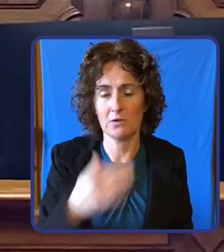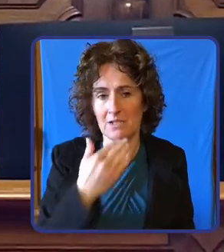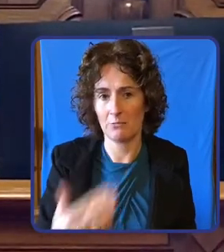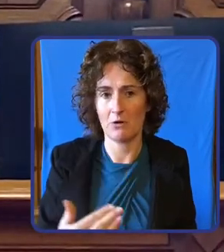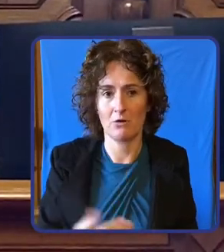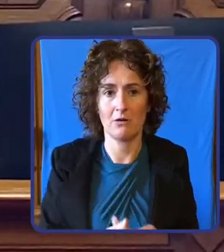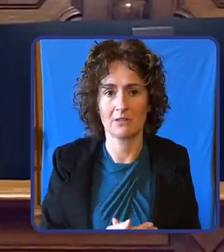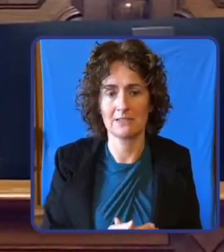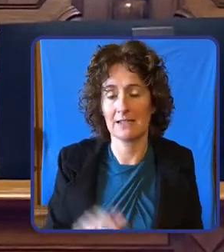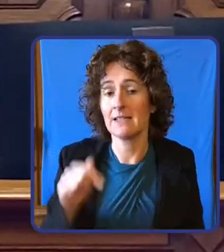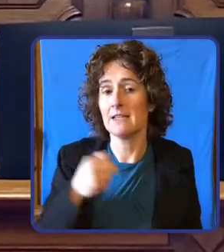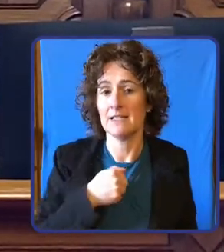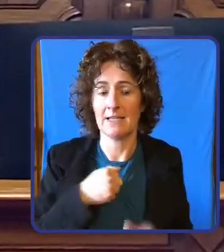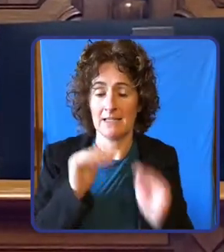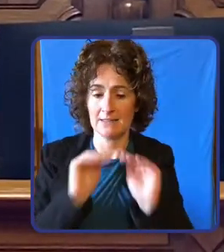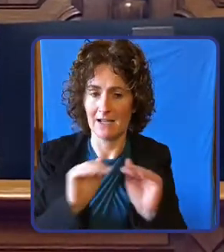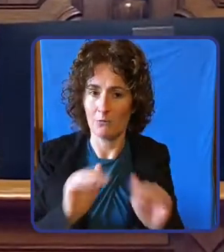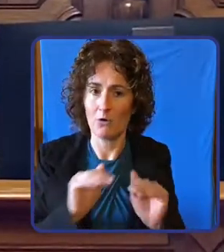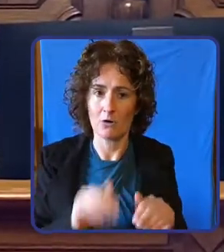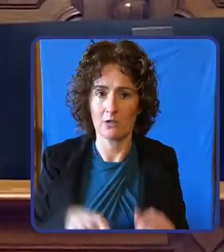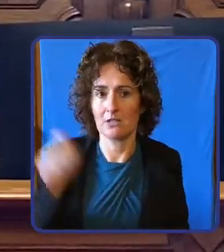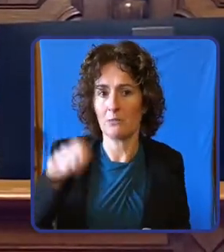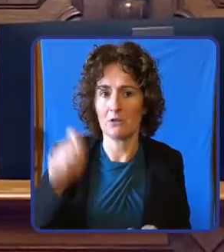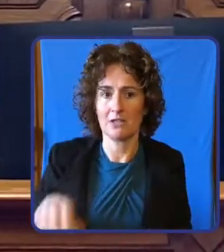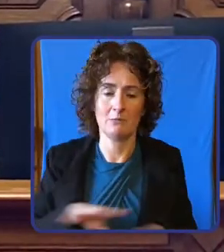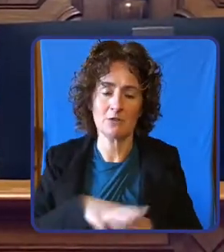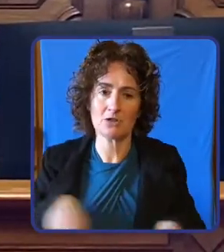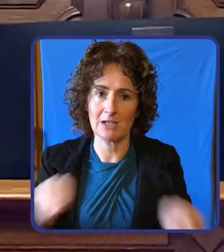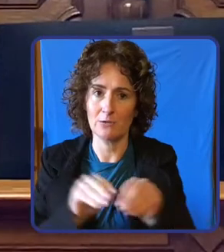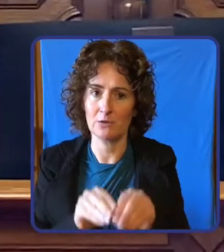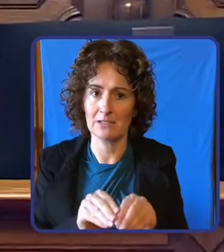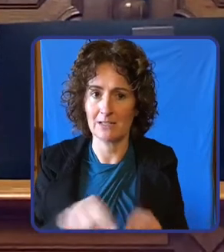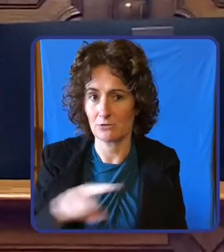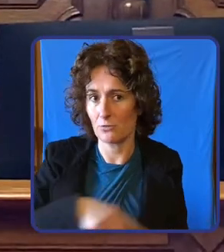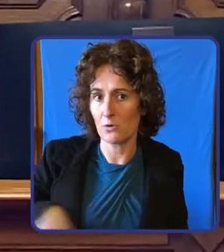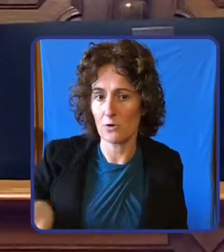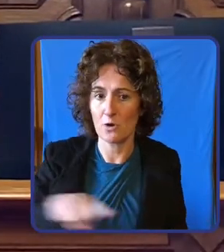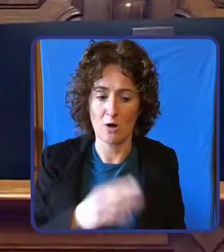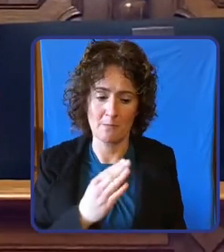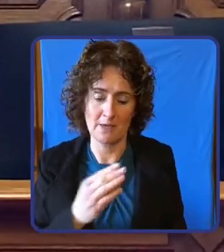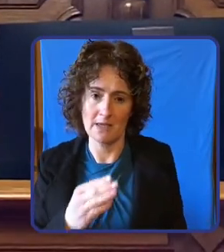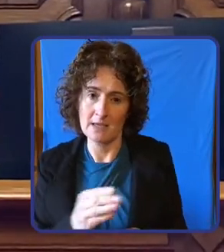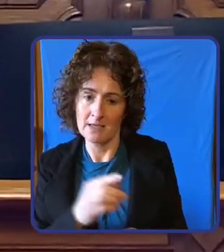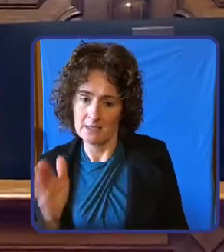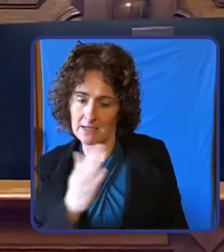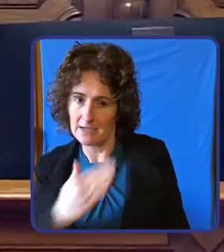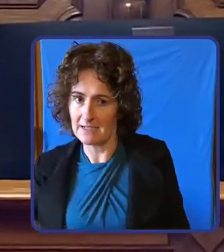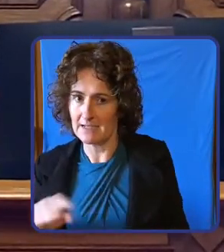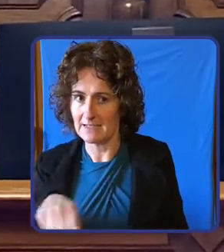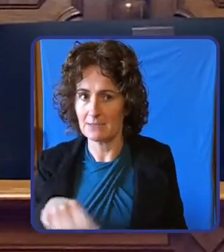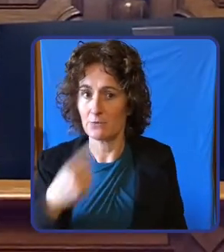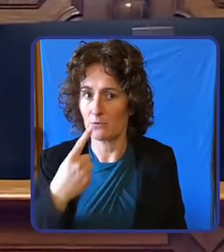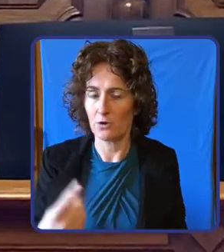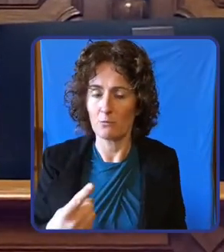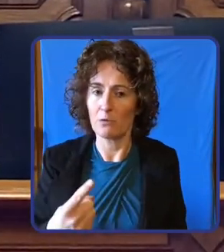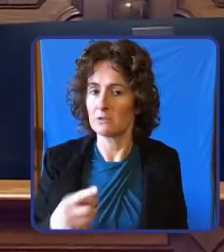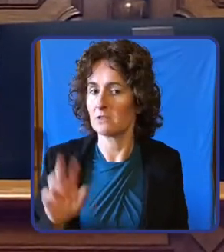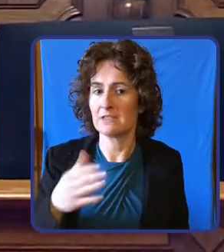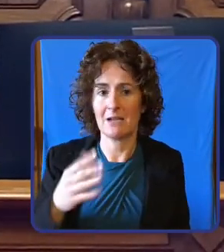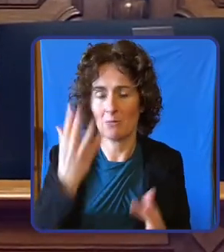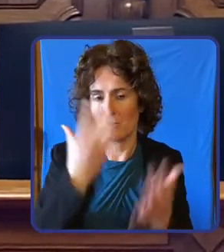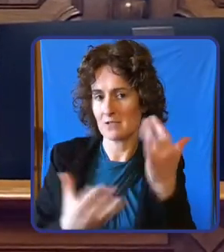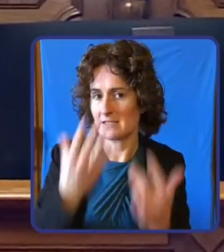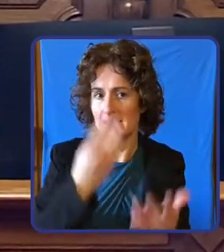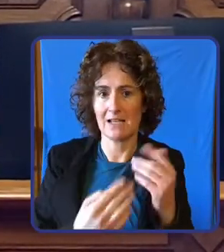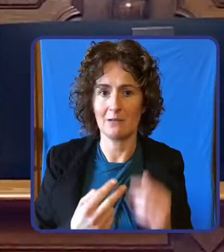teljesen megértettem és támogattam. A képviselő testület a mi részünkről is azt mondta azonban, hogy nem az számít, hogy kikinek a kie, Lázár